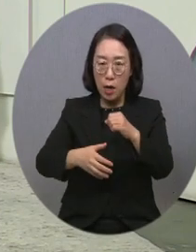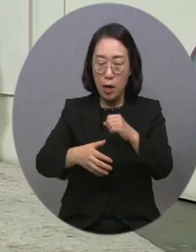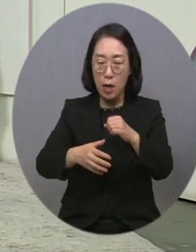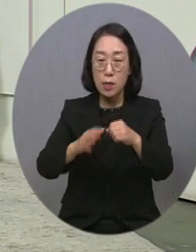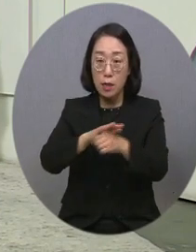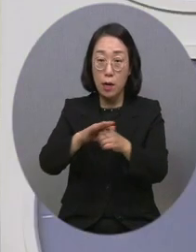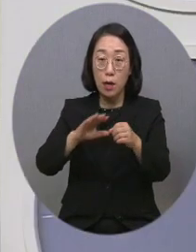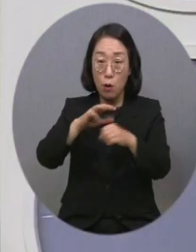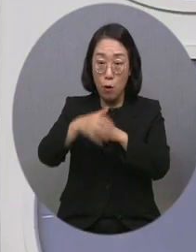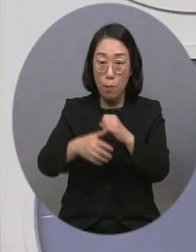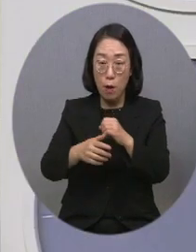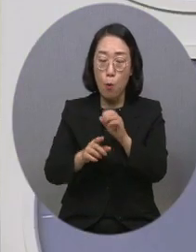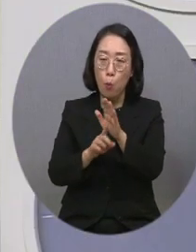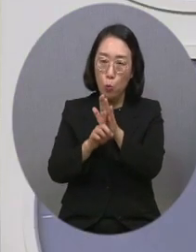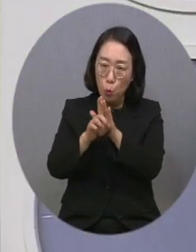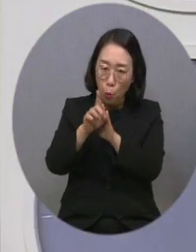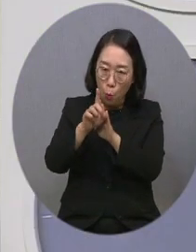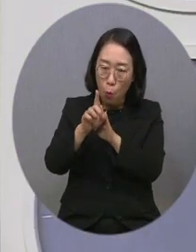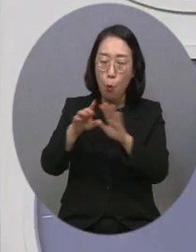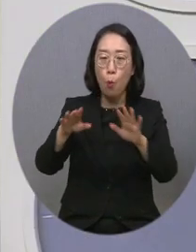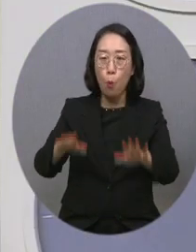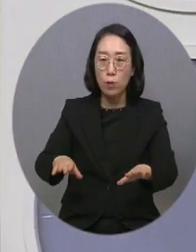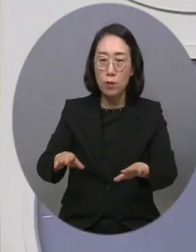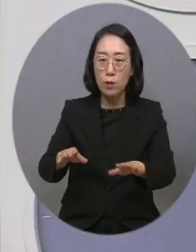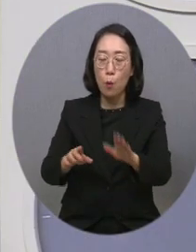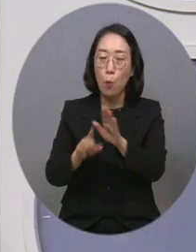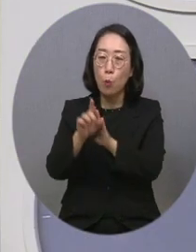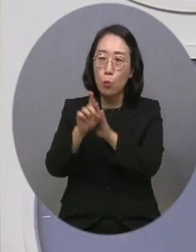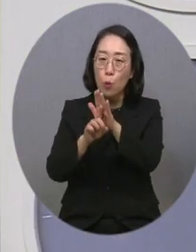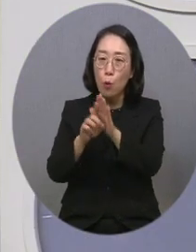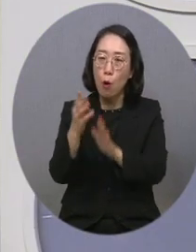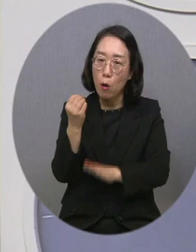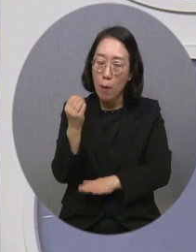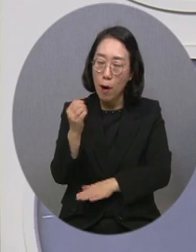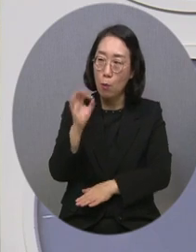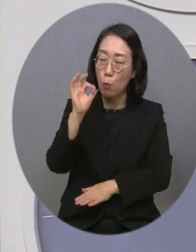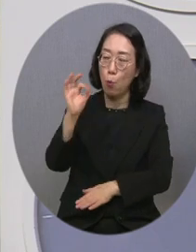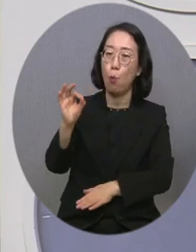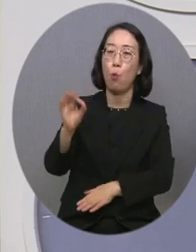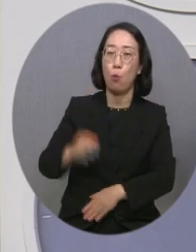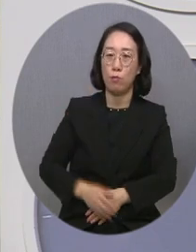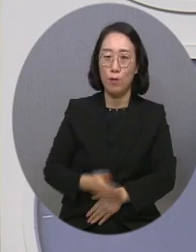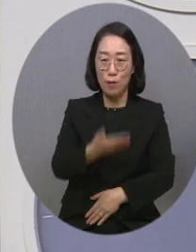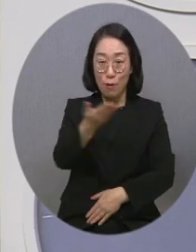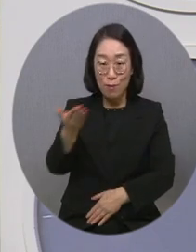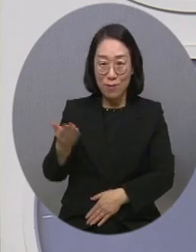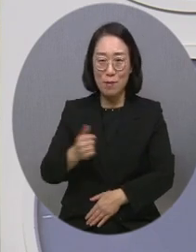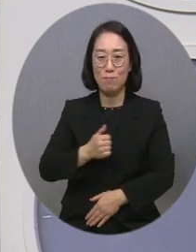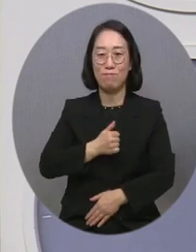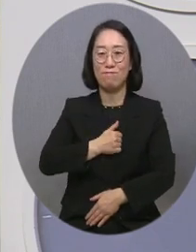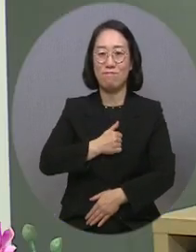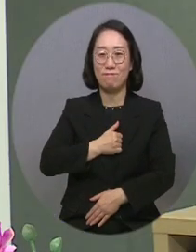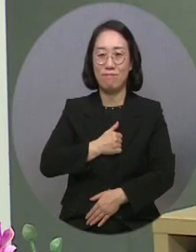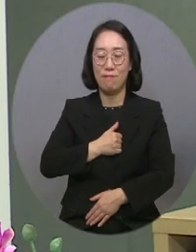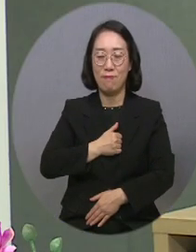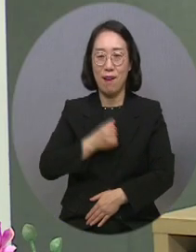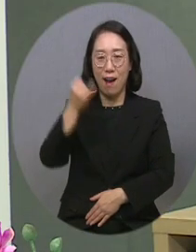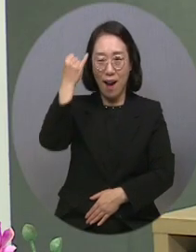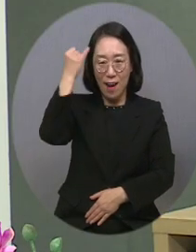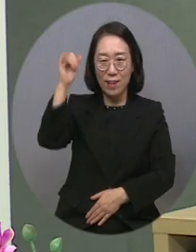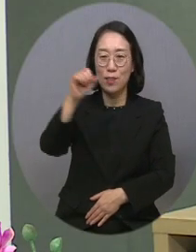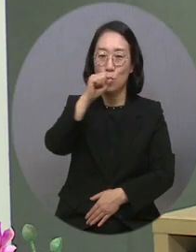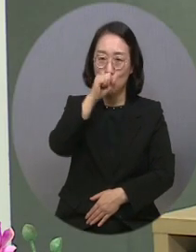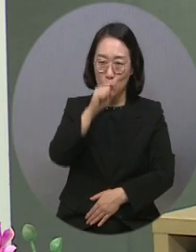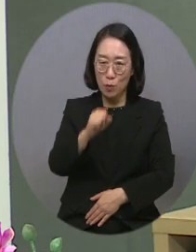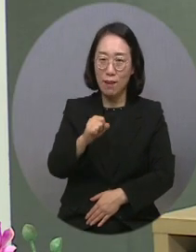온도탑 오늘은 몇 도다. 예. 굉장히 자긍심도 갖고 예. 아, 참 굿 아이디어다. 예.